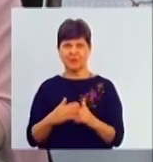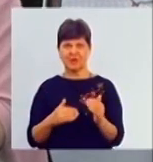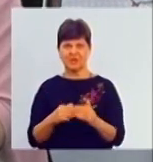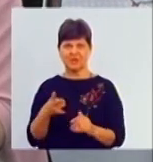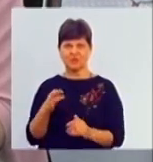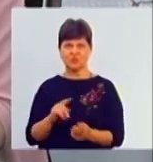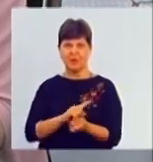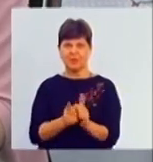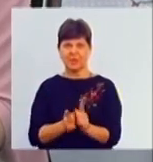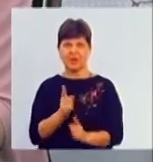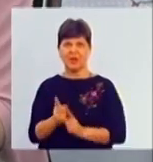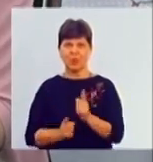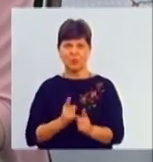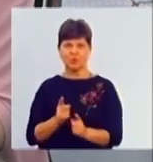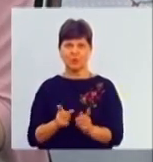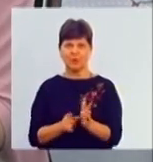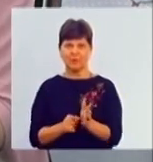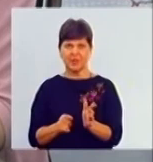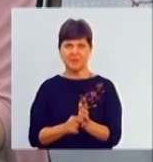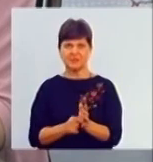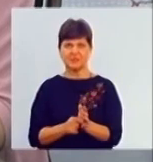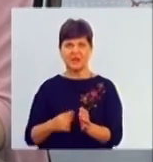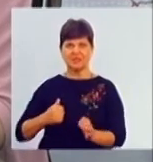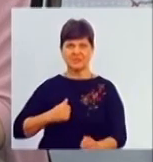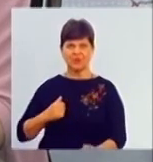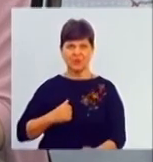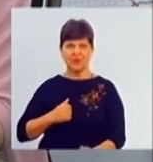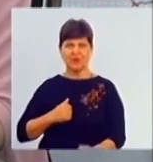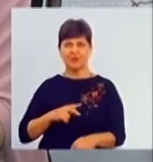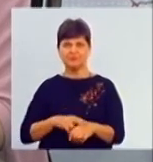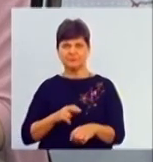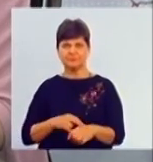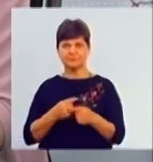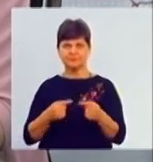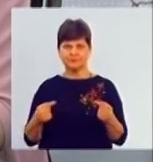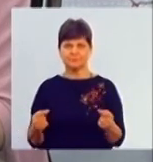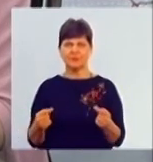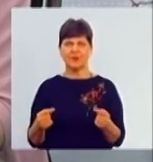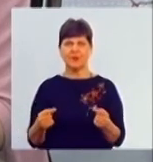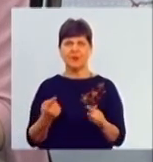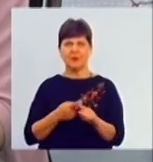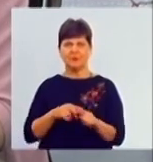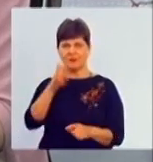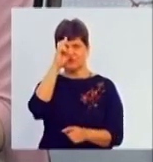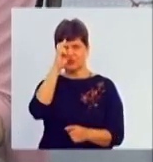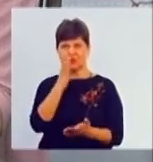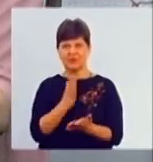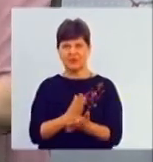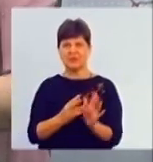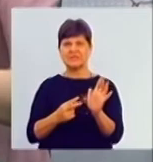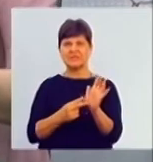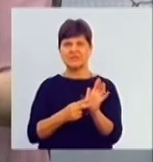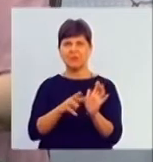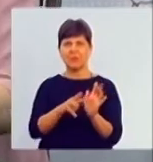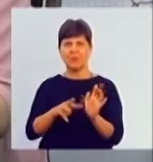перерахунок пенсій пенсіонерам силових структур, на що в державі закумульовано майже 7 мільярдів. Тобто